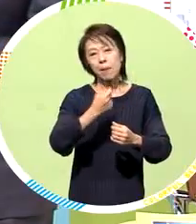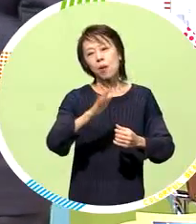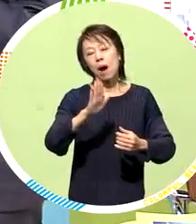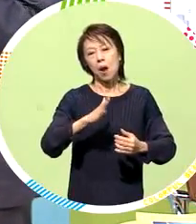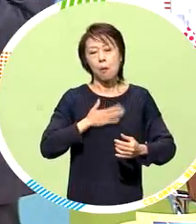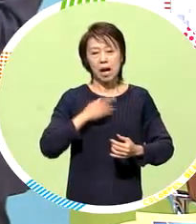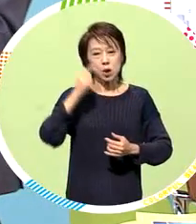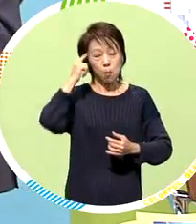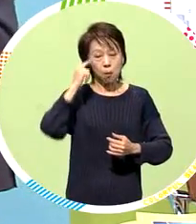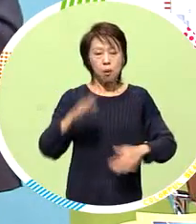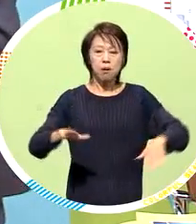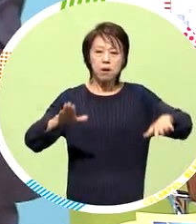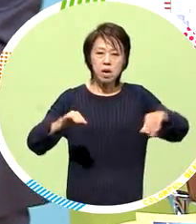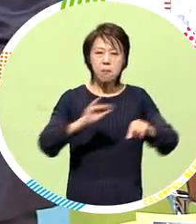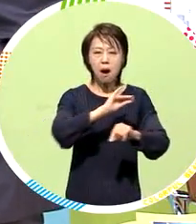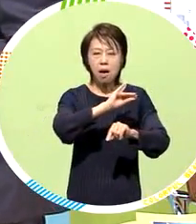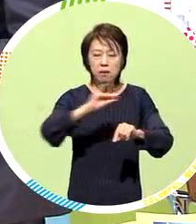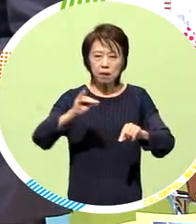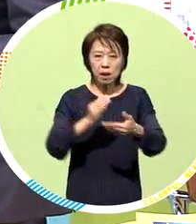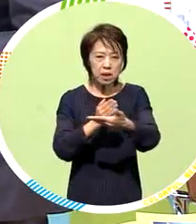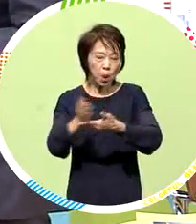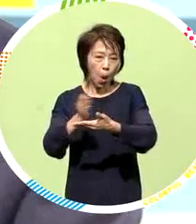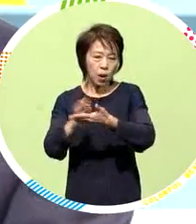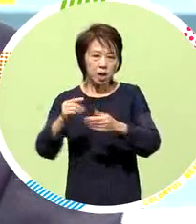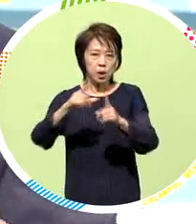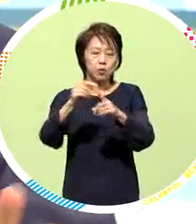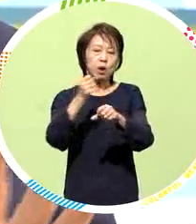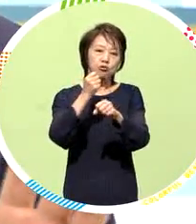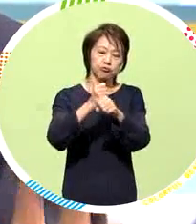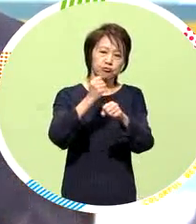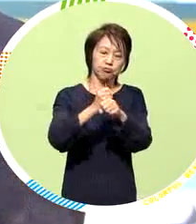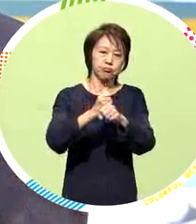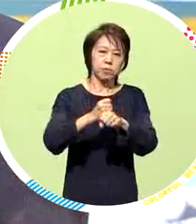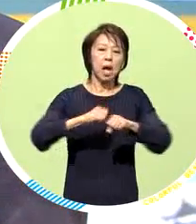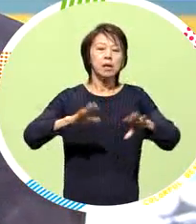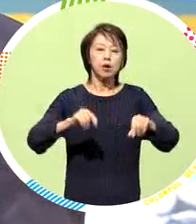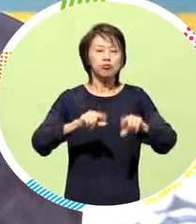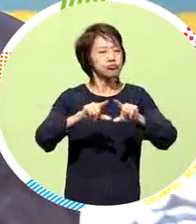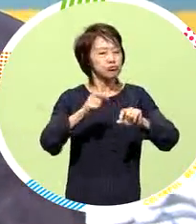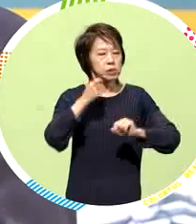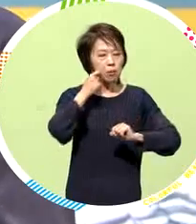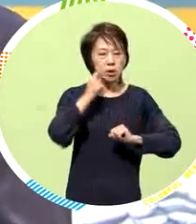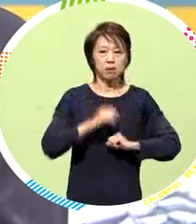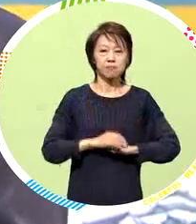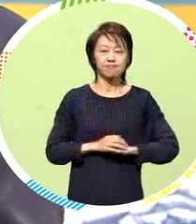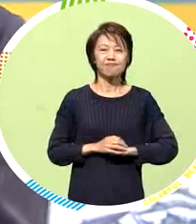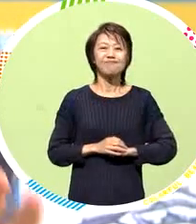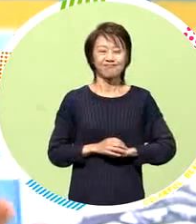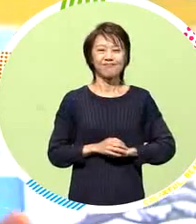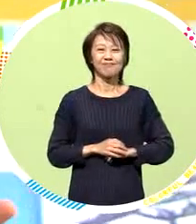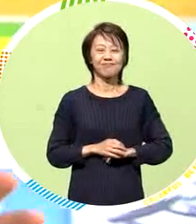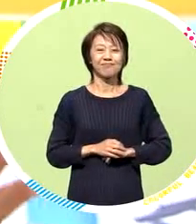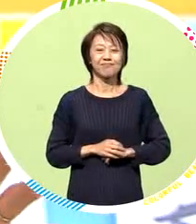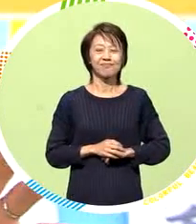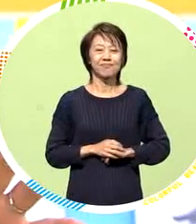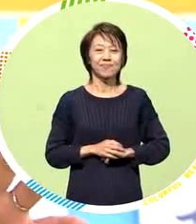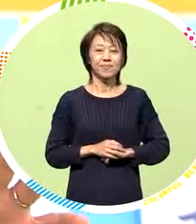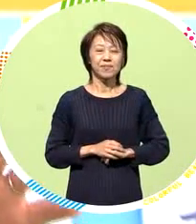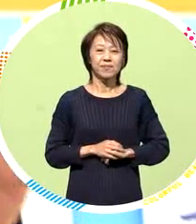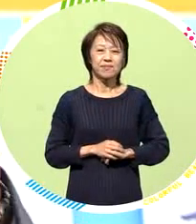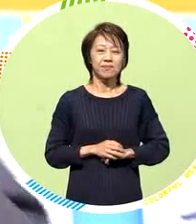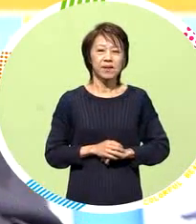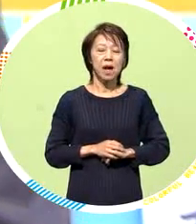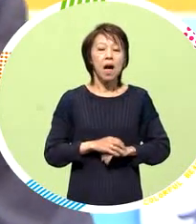とこれまで1戦遠いの観光とさを作ろうとで原子前通るで普通じゃできない嫌いまあ普通はできないだから今まで